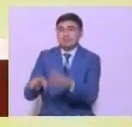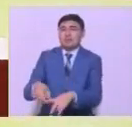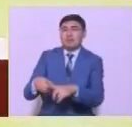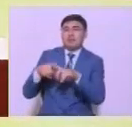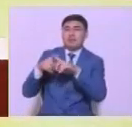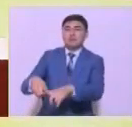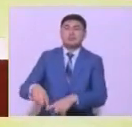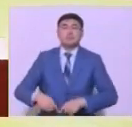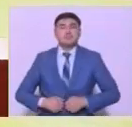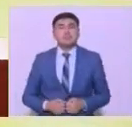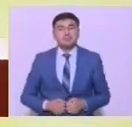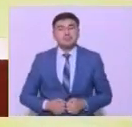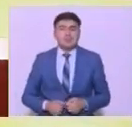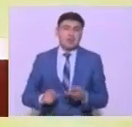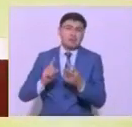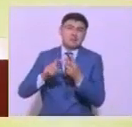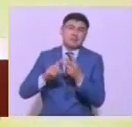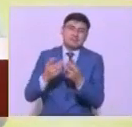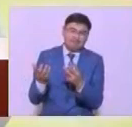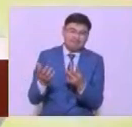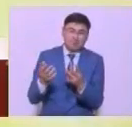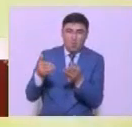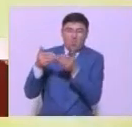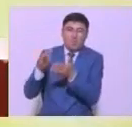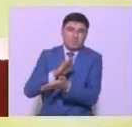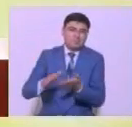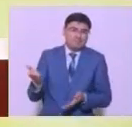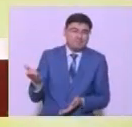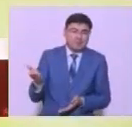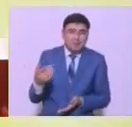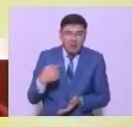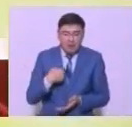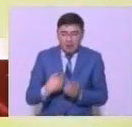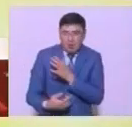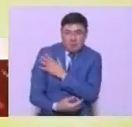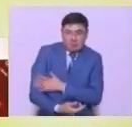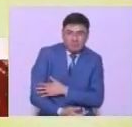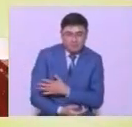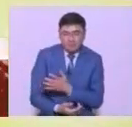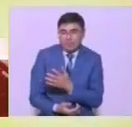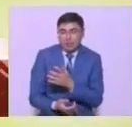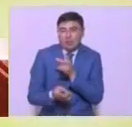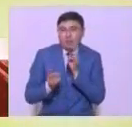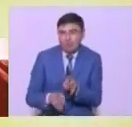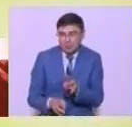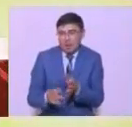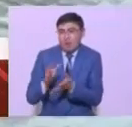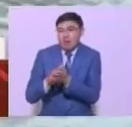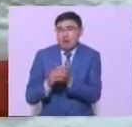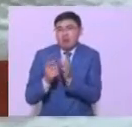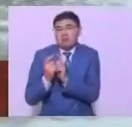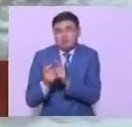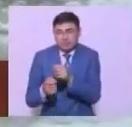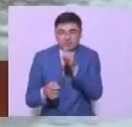Третий мой бой был против гражданина Португалии. Я повредил руку во 2-м раунде, поэтому дальше было сложновато. Я рад, что смог участвовать в